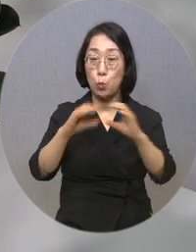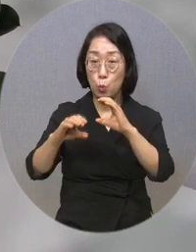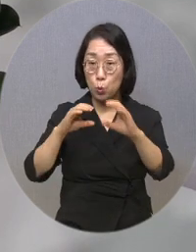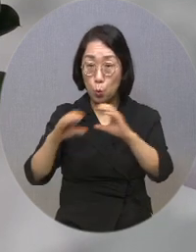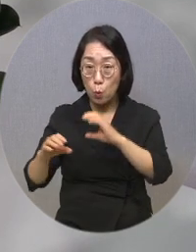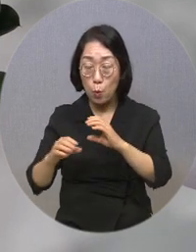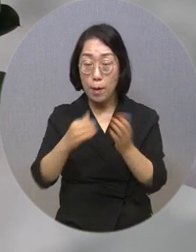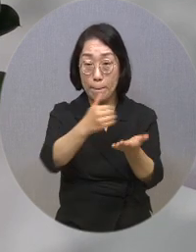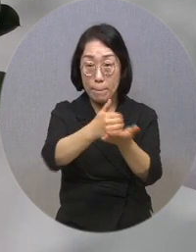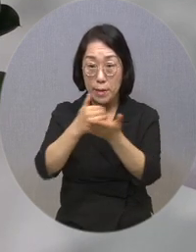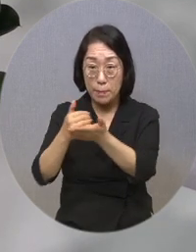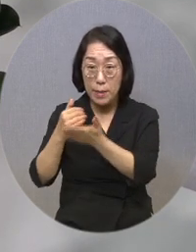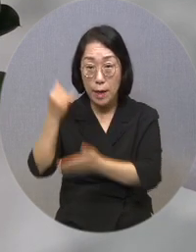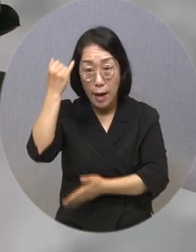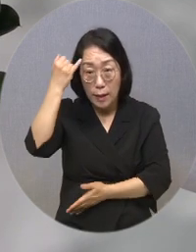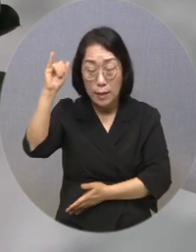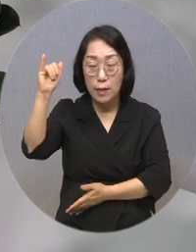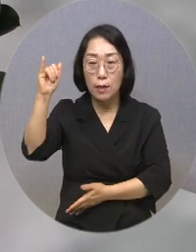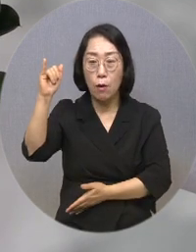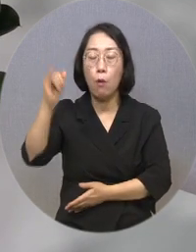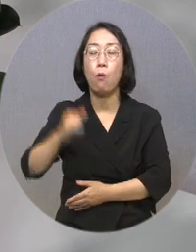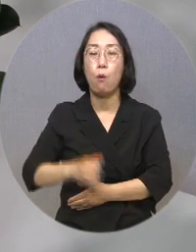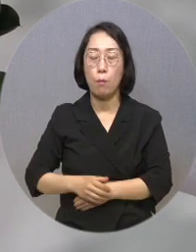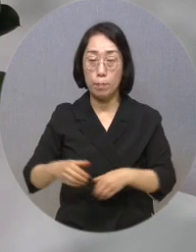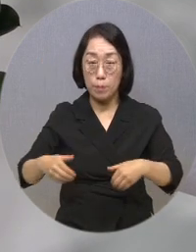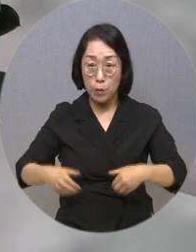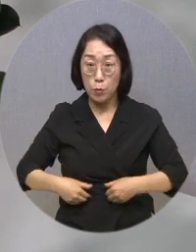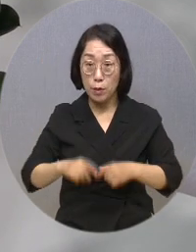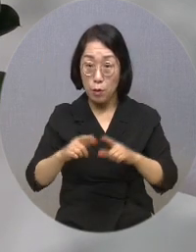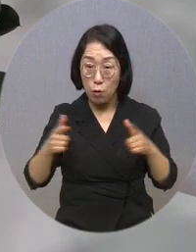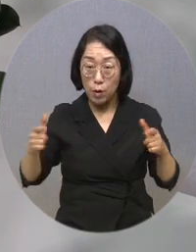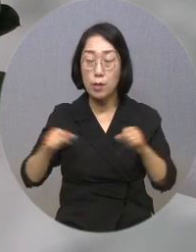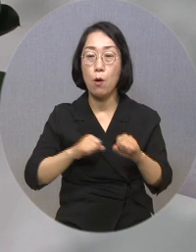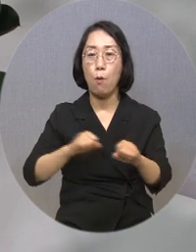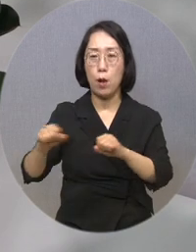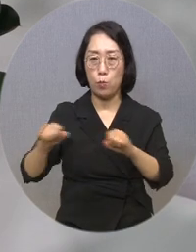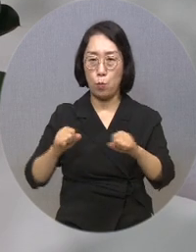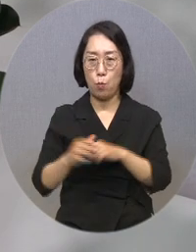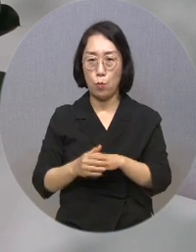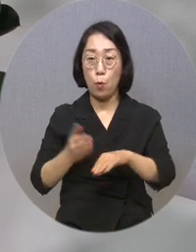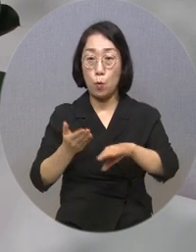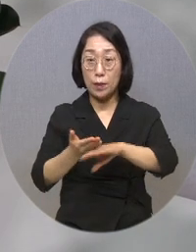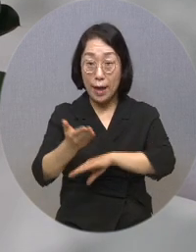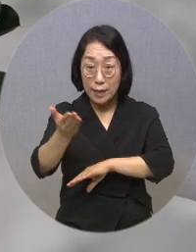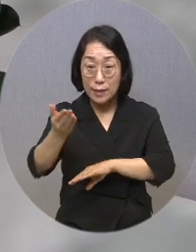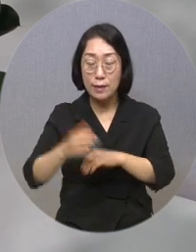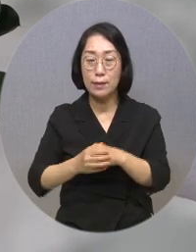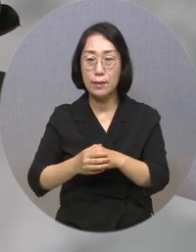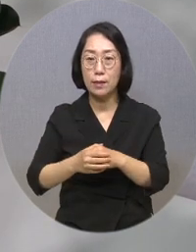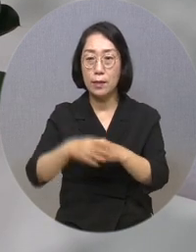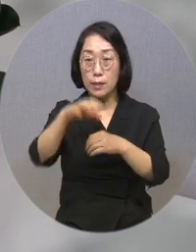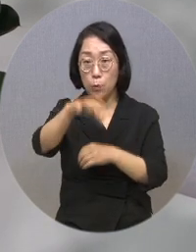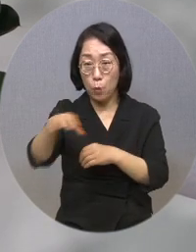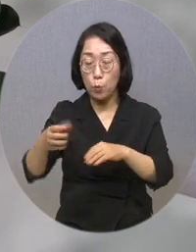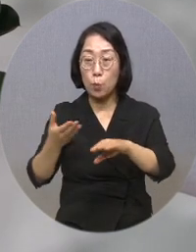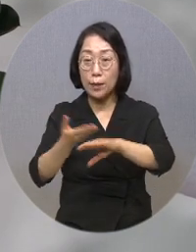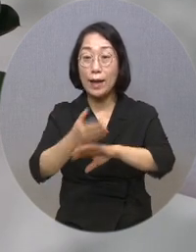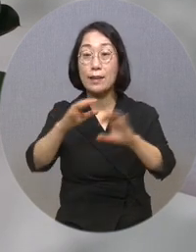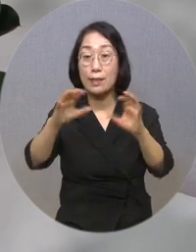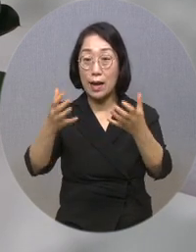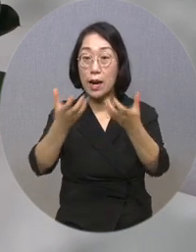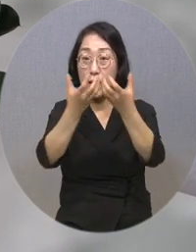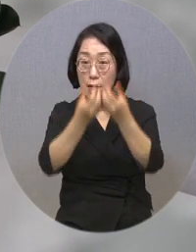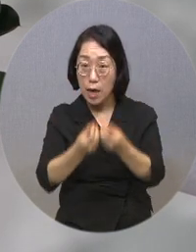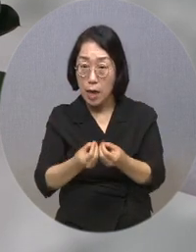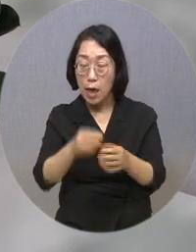나온 정책 아이디어 그리고 특히 이제 의정활동하면서 다른 지자체를 보험 사례를 보고 또 해외 사례를 본 경우가 있거든요.